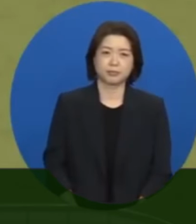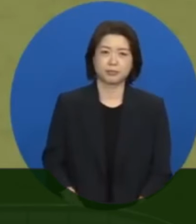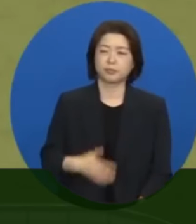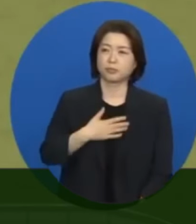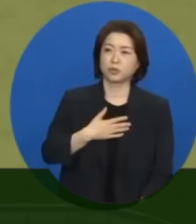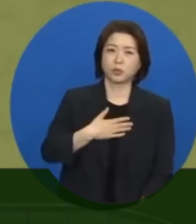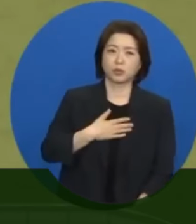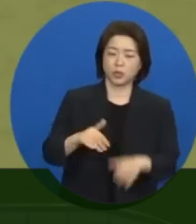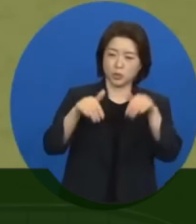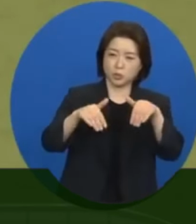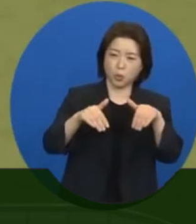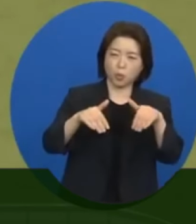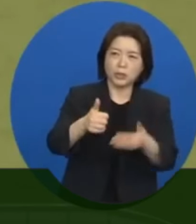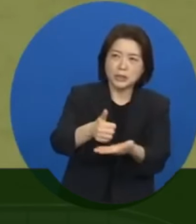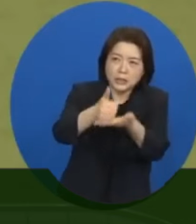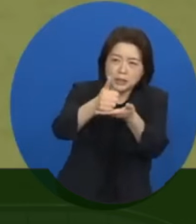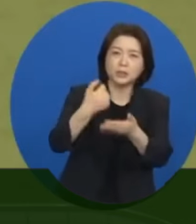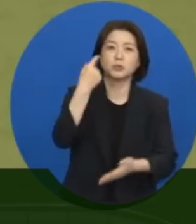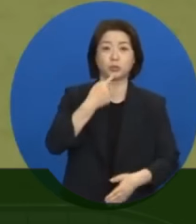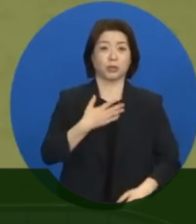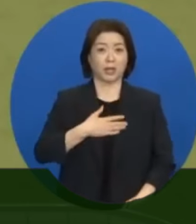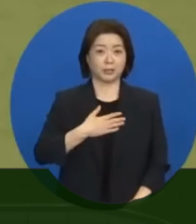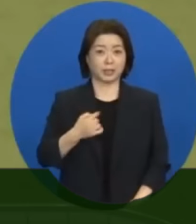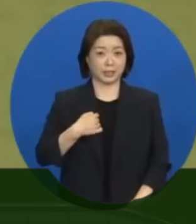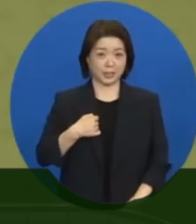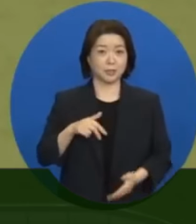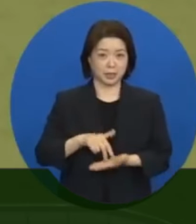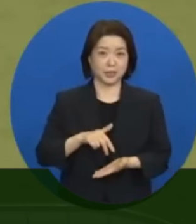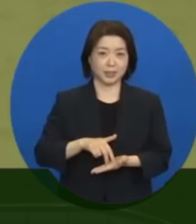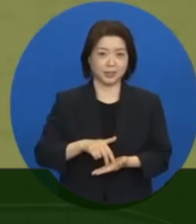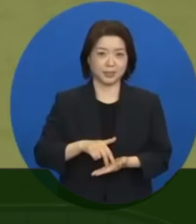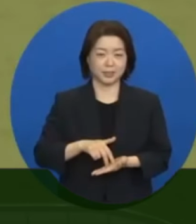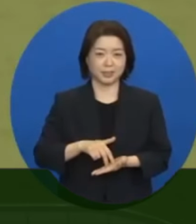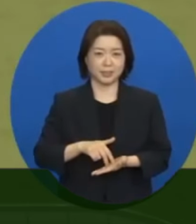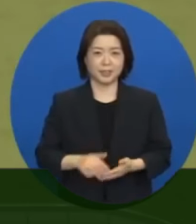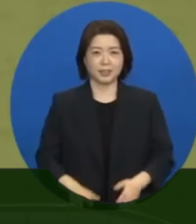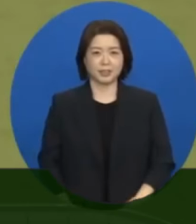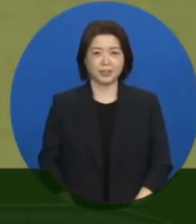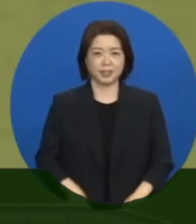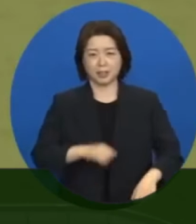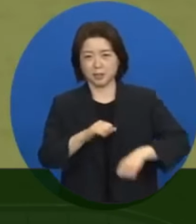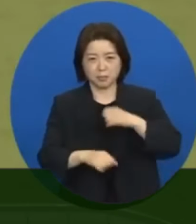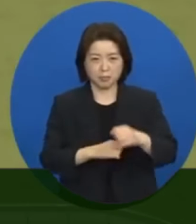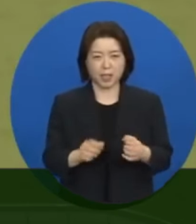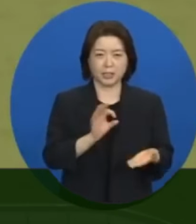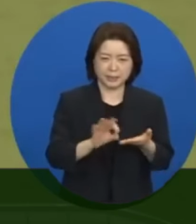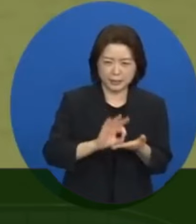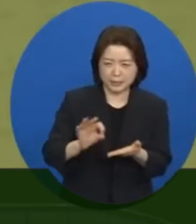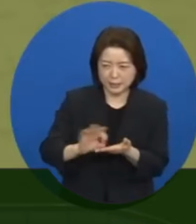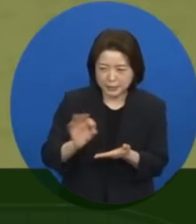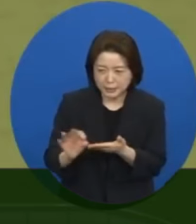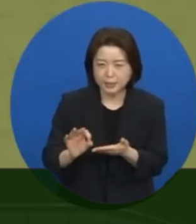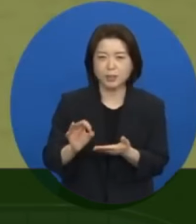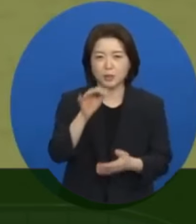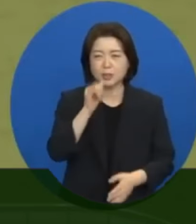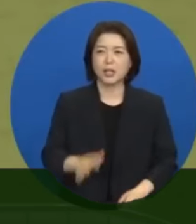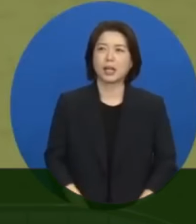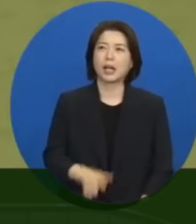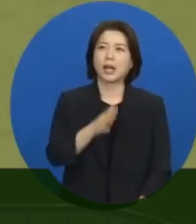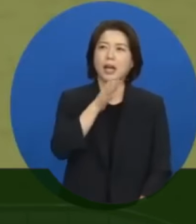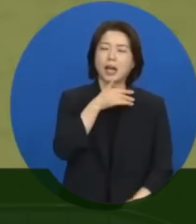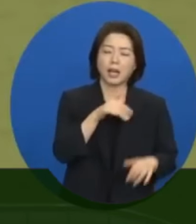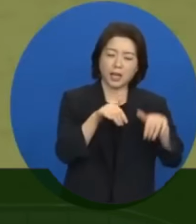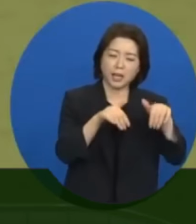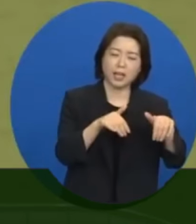저는 종 님인 줄 알았습니다 그 마음껏 맞게 쓰임 맞다 보니 아 종 맞네